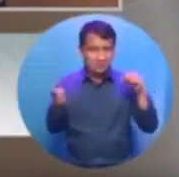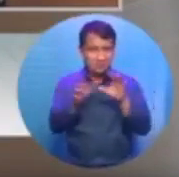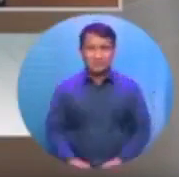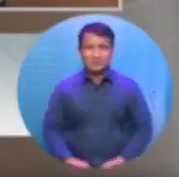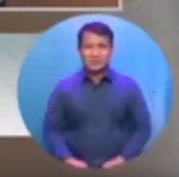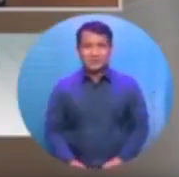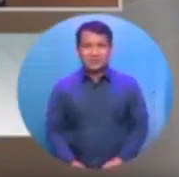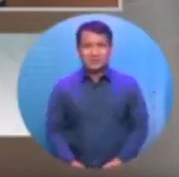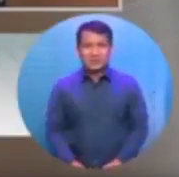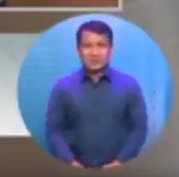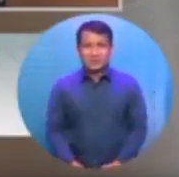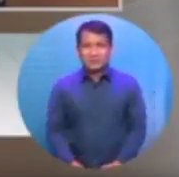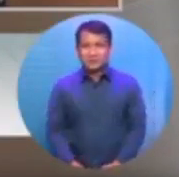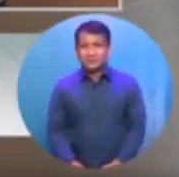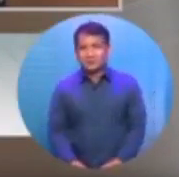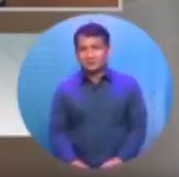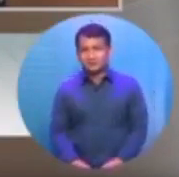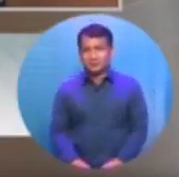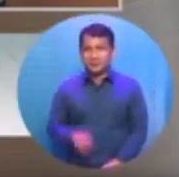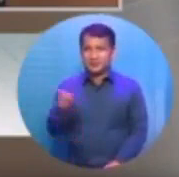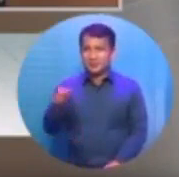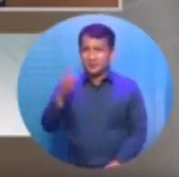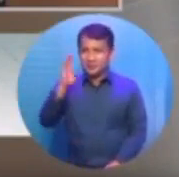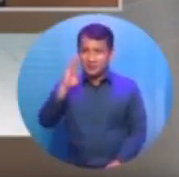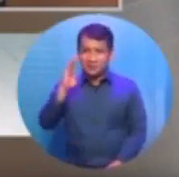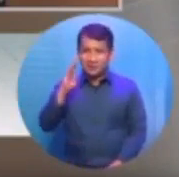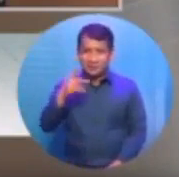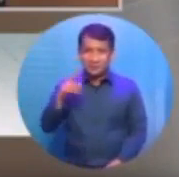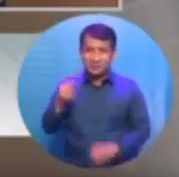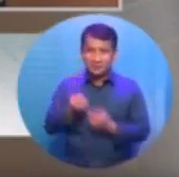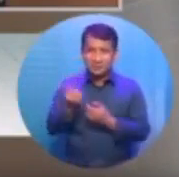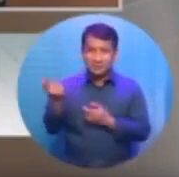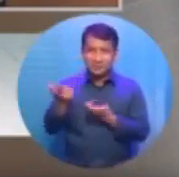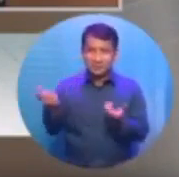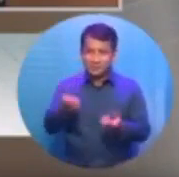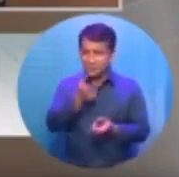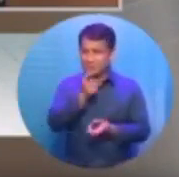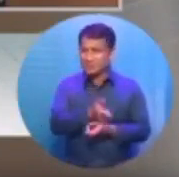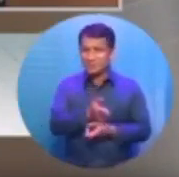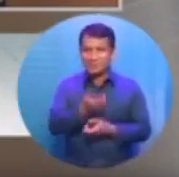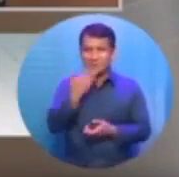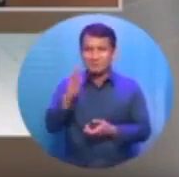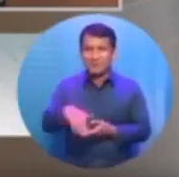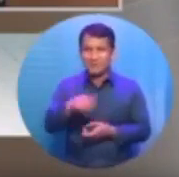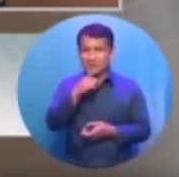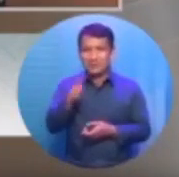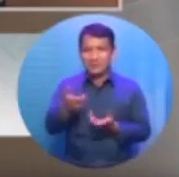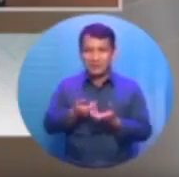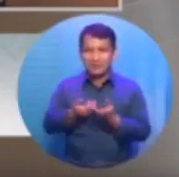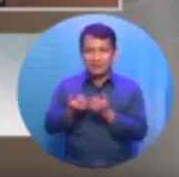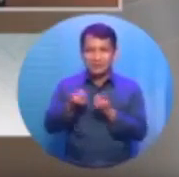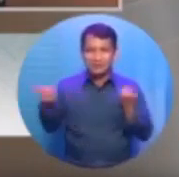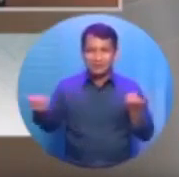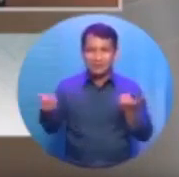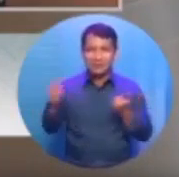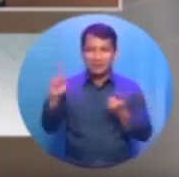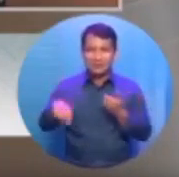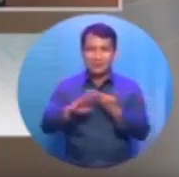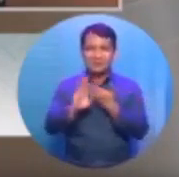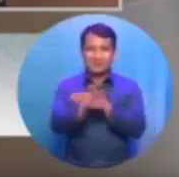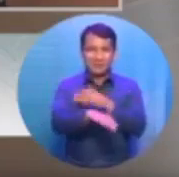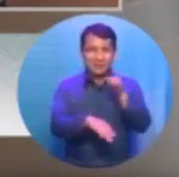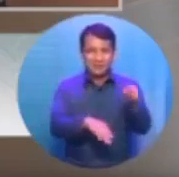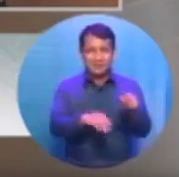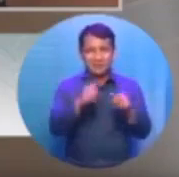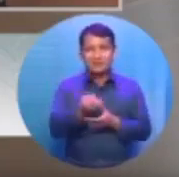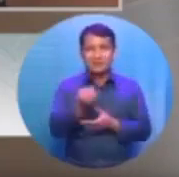barangay. Di ho ba? Sabi mo na muna dyan kay Betka, alis ka na muna, layas ka na muna sa buhay ko dahil malas ka. Nakukuha ka ng 2 oras. Tapos bumalik ka kay